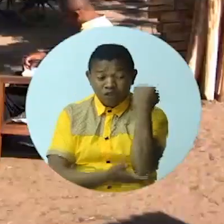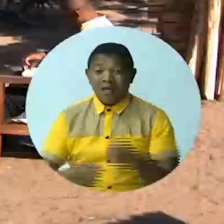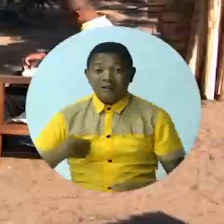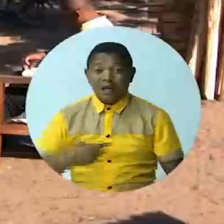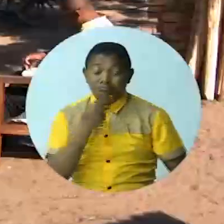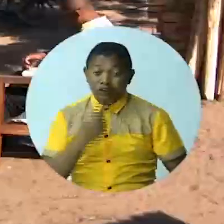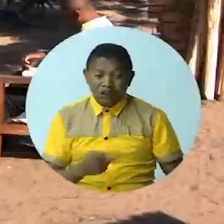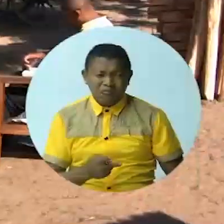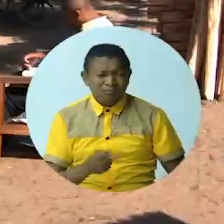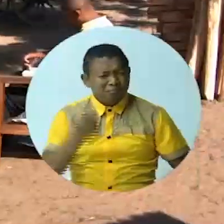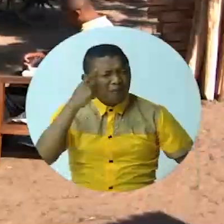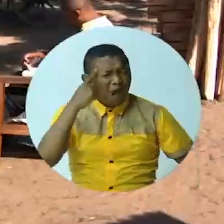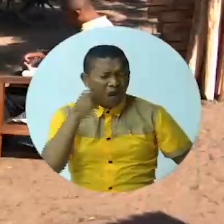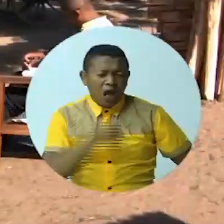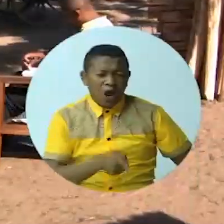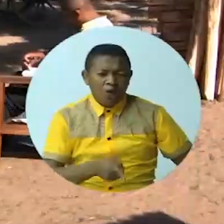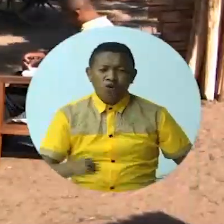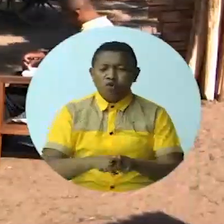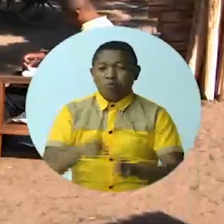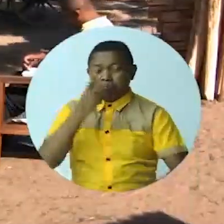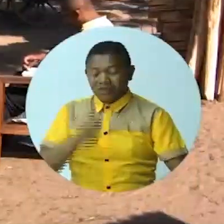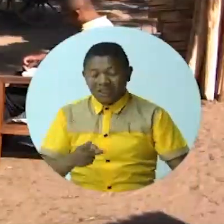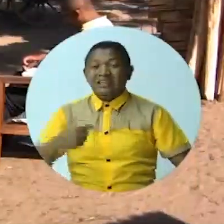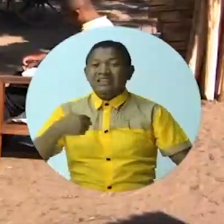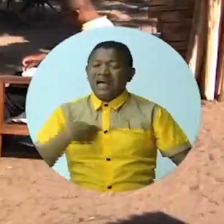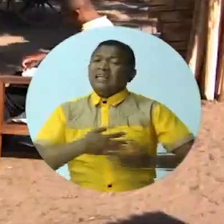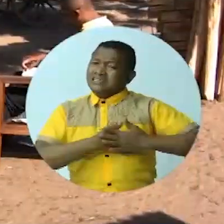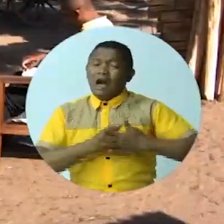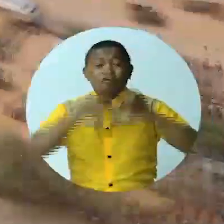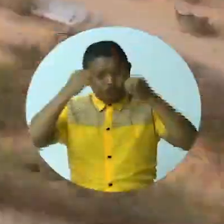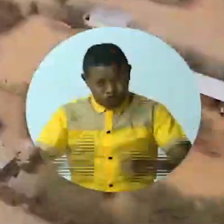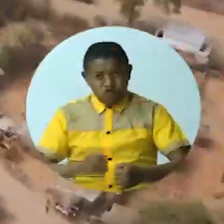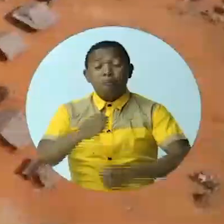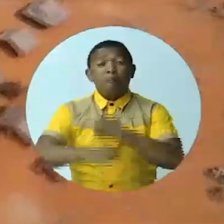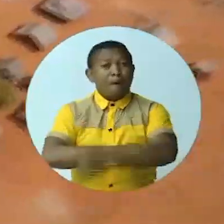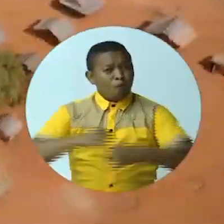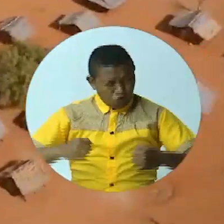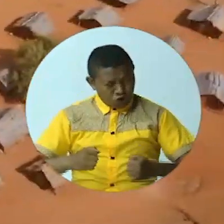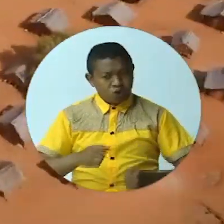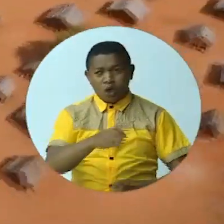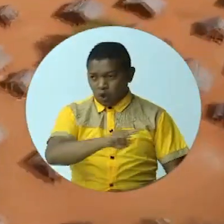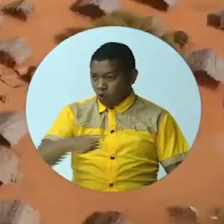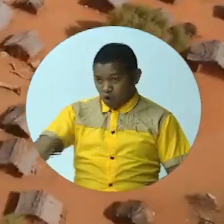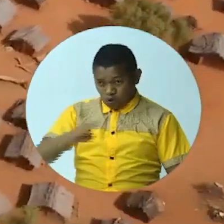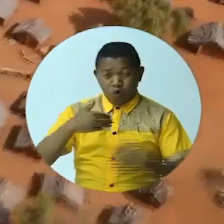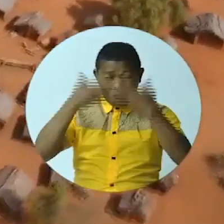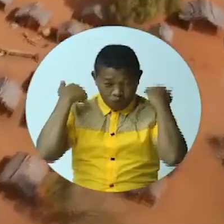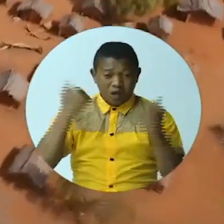mijery ary manana ny finiavana amonjy an'ireo olona rehetrarehetra ireo a dia zao